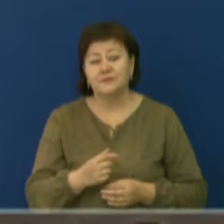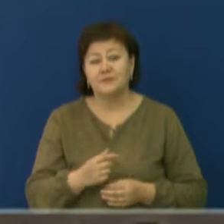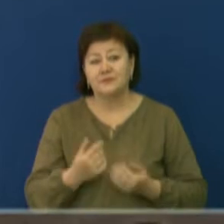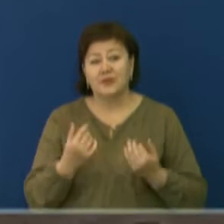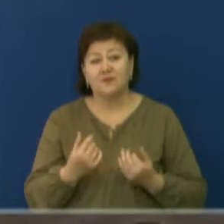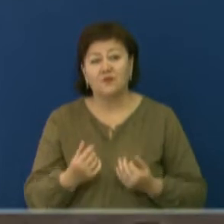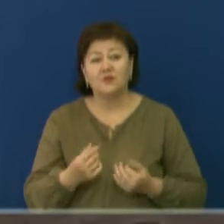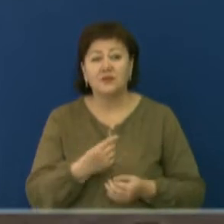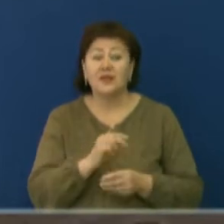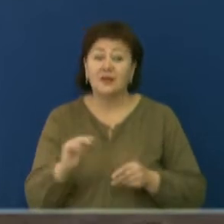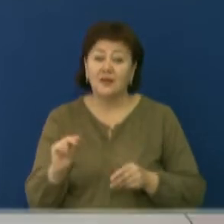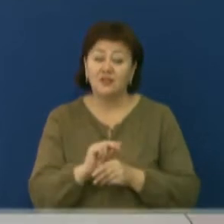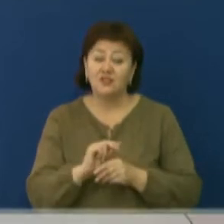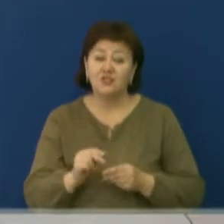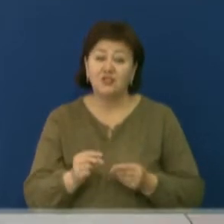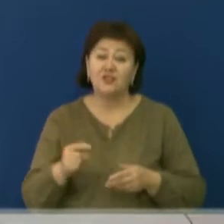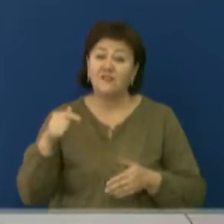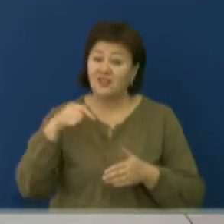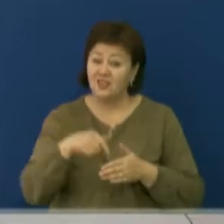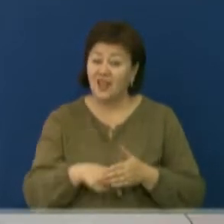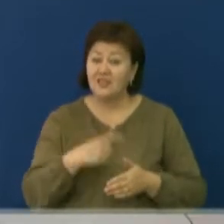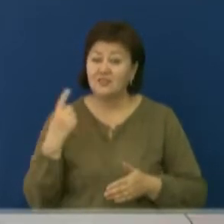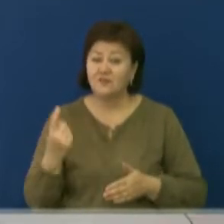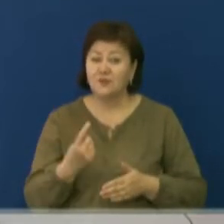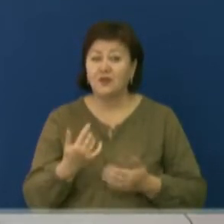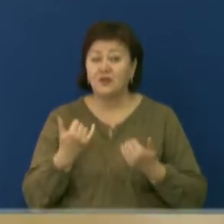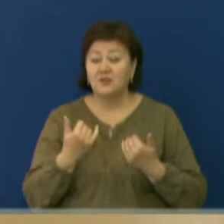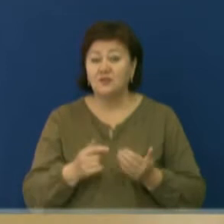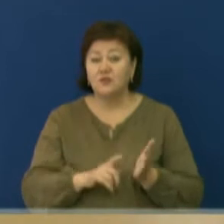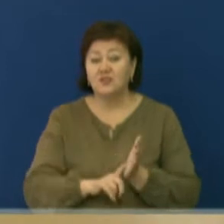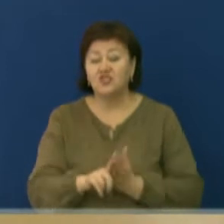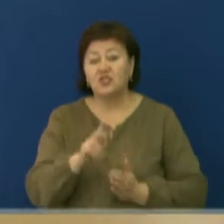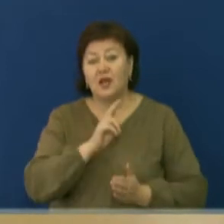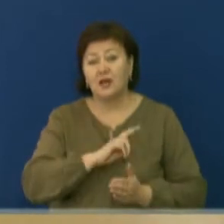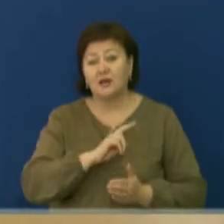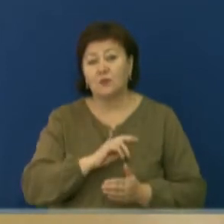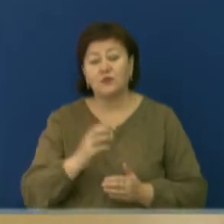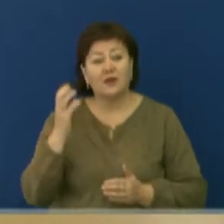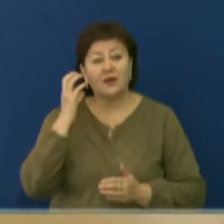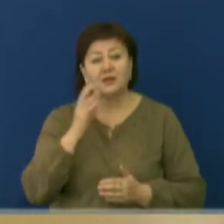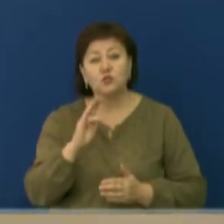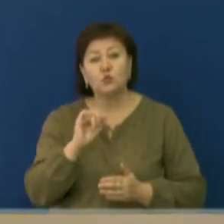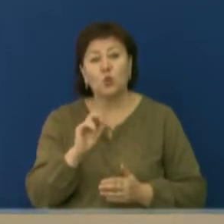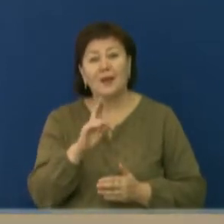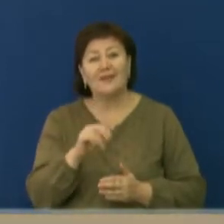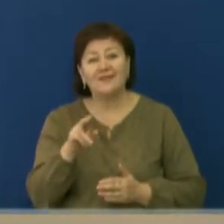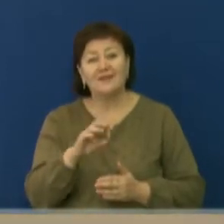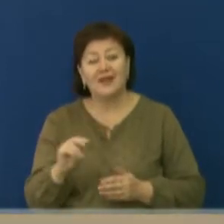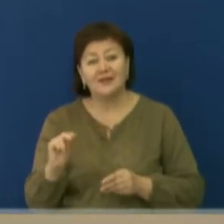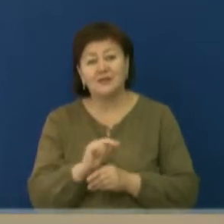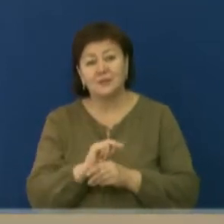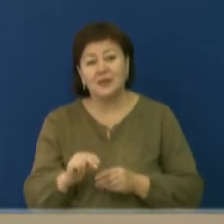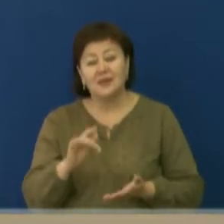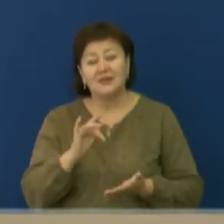йод-131 внедряется в Казахстане впервые. Сегодня заработало отделение радионуклидной терапии в рамках запуска второго этапа Центра